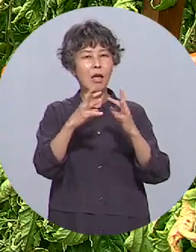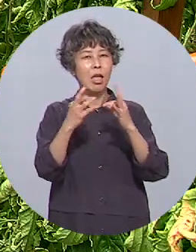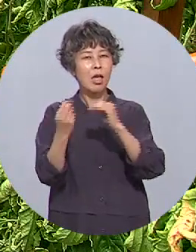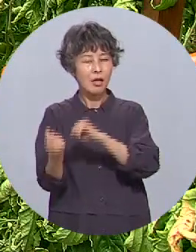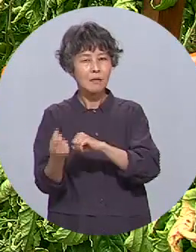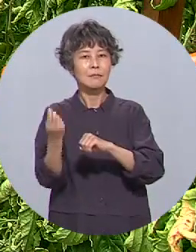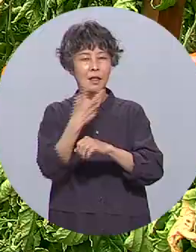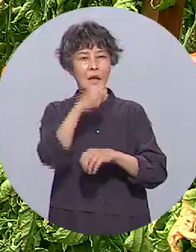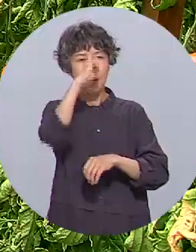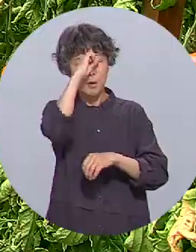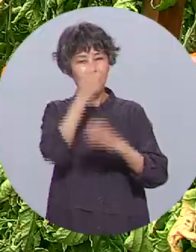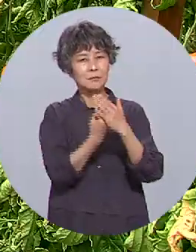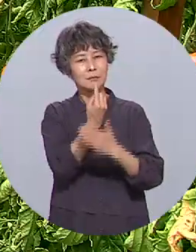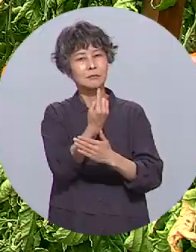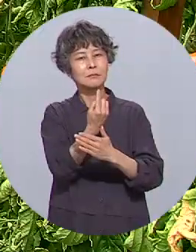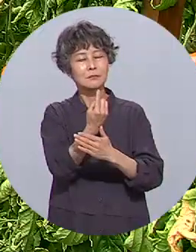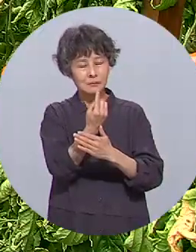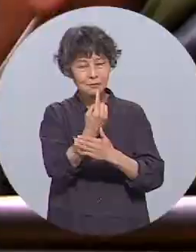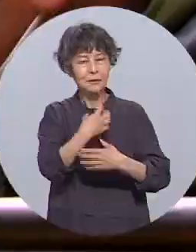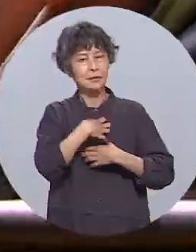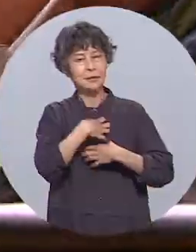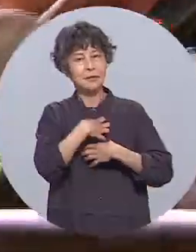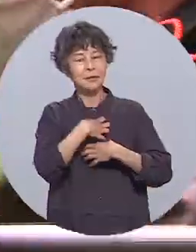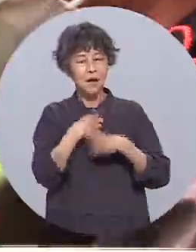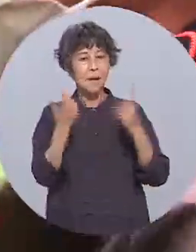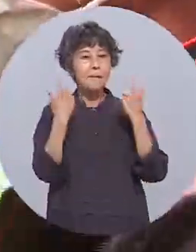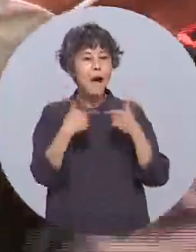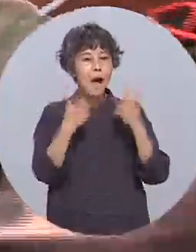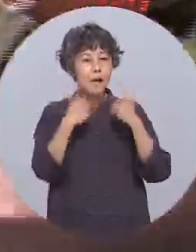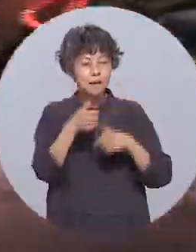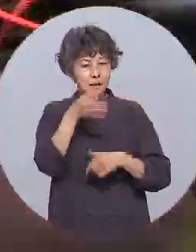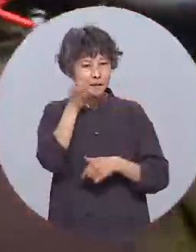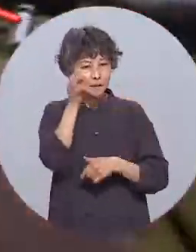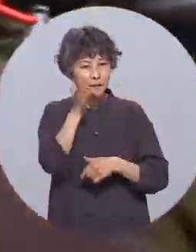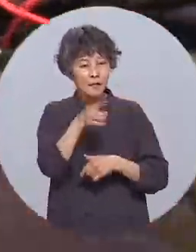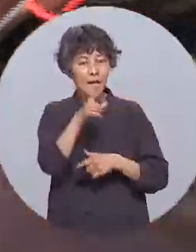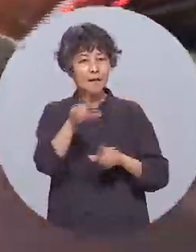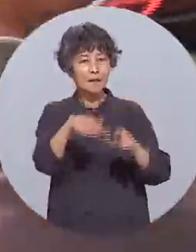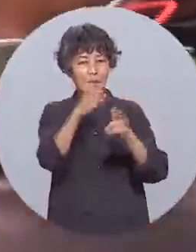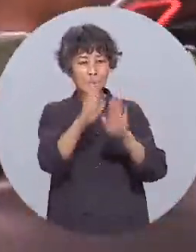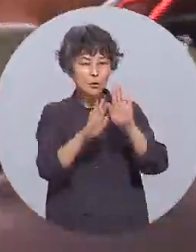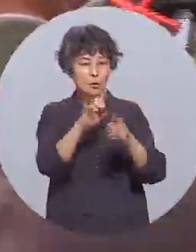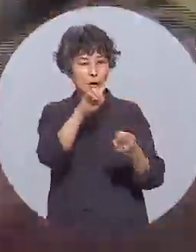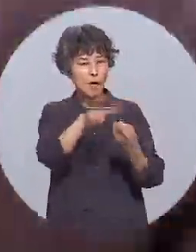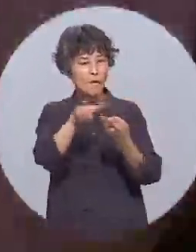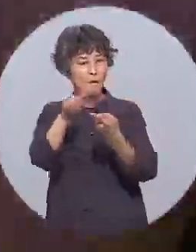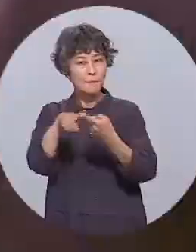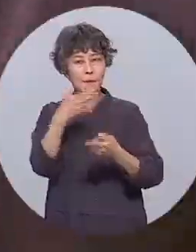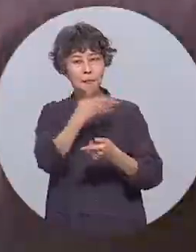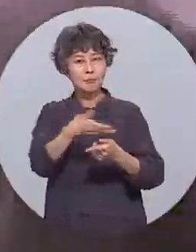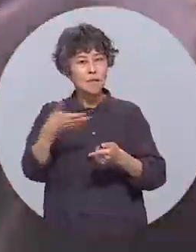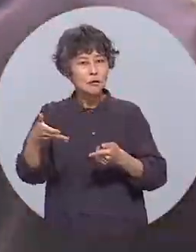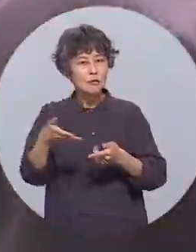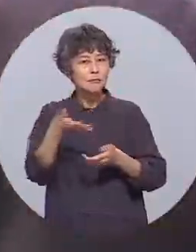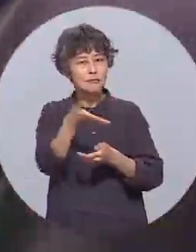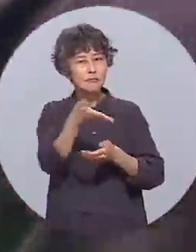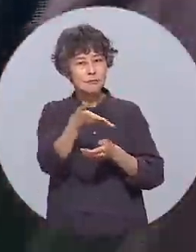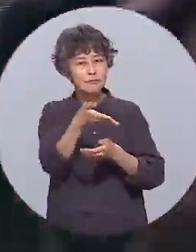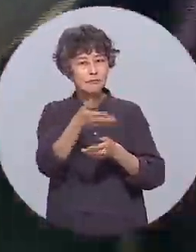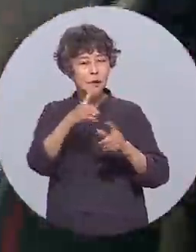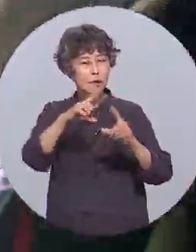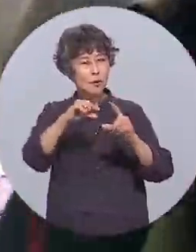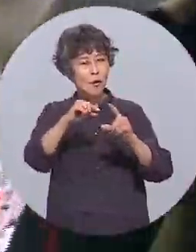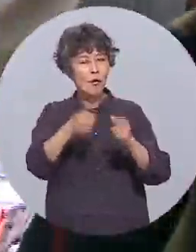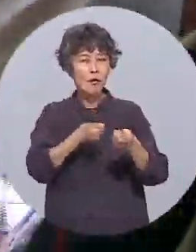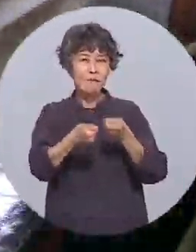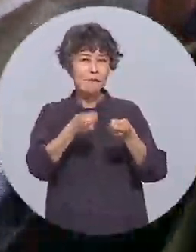ったりとかですね、してしまうんですね。でそこを毎日毎日この木の状態を見ながら水の量をこう変えていくっ